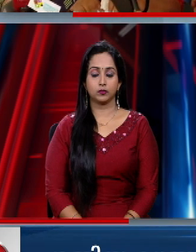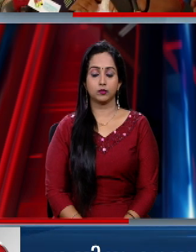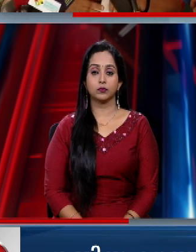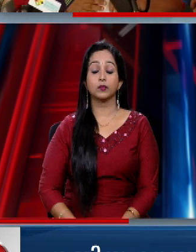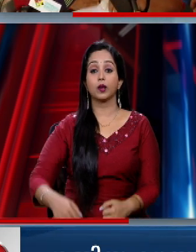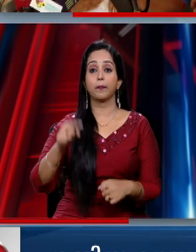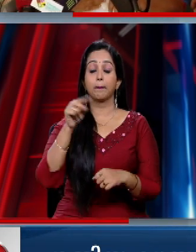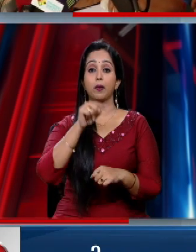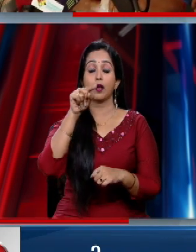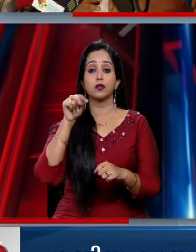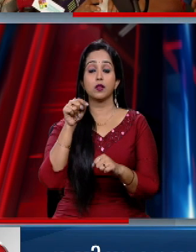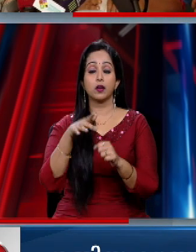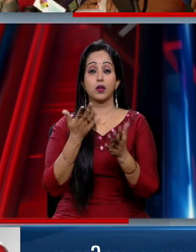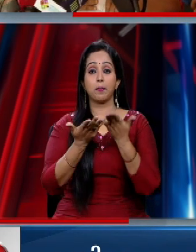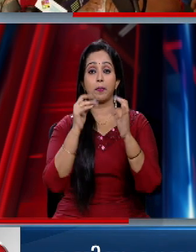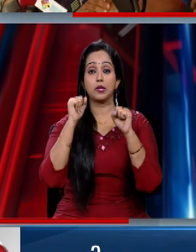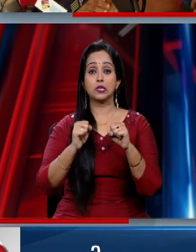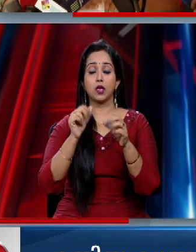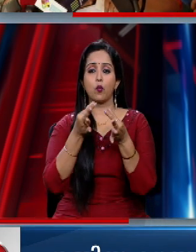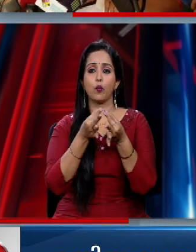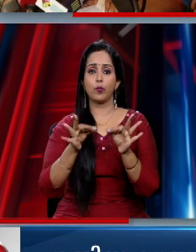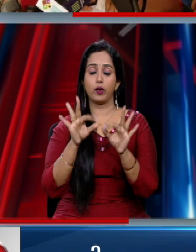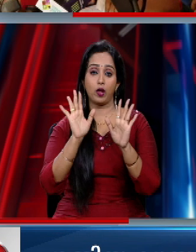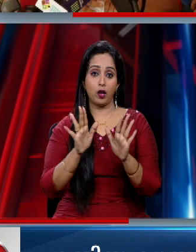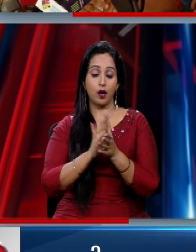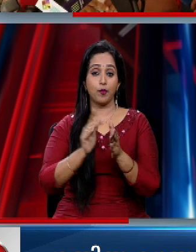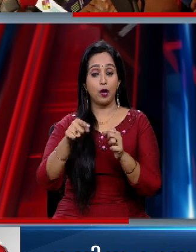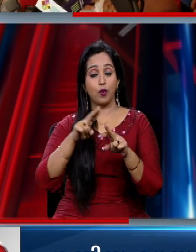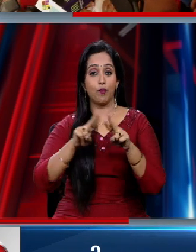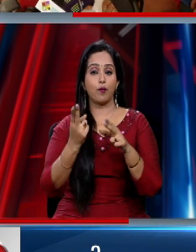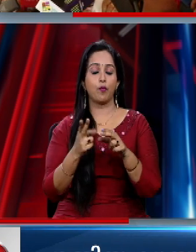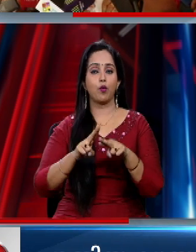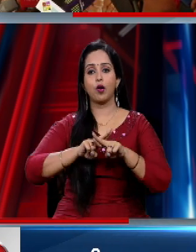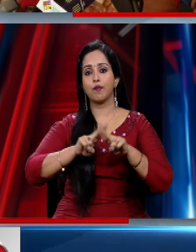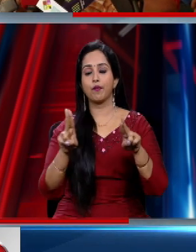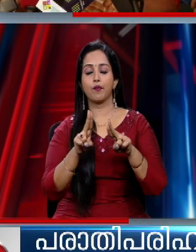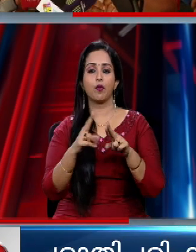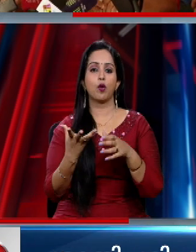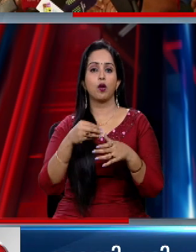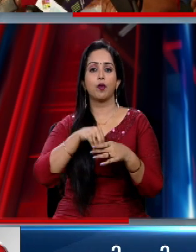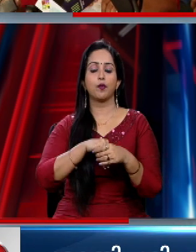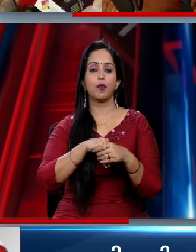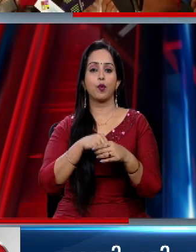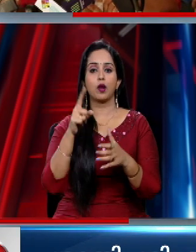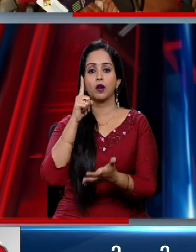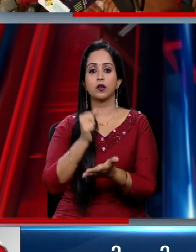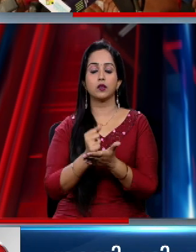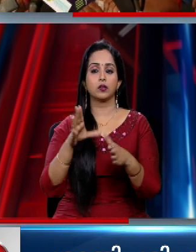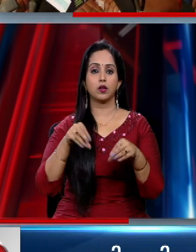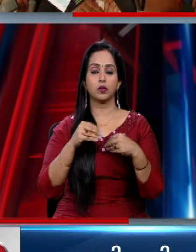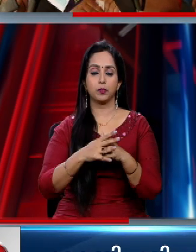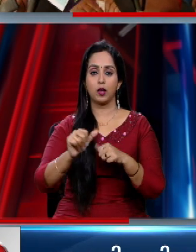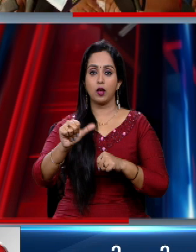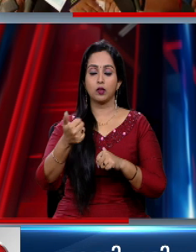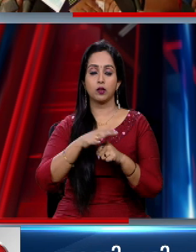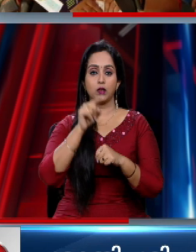സംവരണത്തിൽ വരുന്ന സീറ്റുകൾ ഒഴിഞ്ഞു കിടക്കുന്നുണ്ടെങ്കിൽ അവ നികത്തുന്നതിനുള്ള തീരുമാനം നമ്മൾ കൈക്കൊണ്ടിട്ടുണ്ട്. മറ്റു കാര്യങ്ങളിൽ